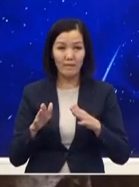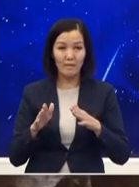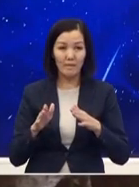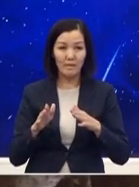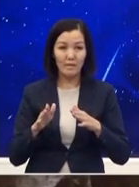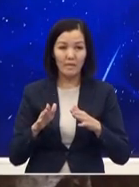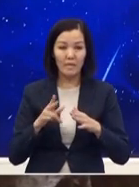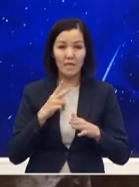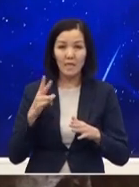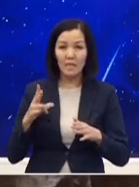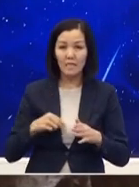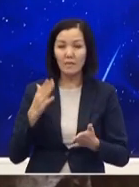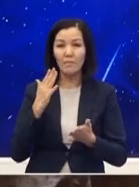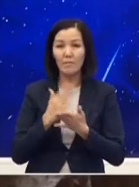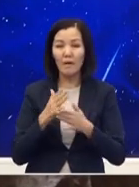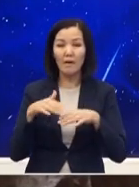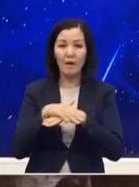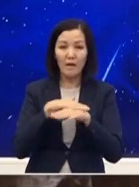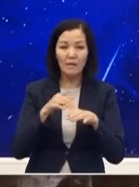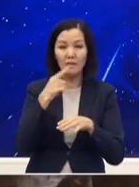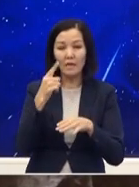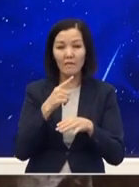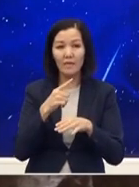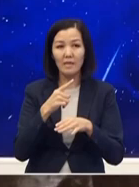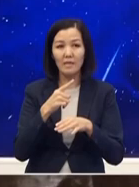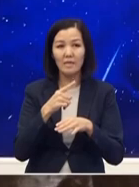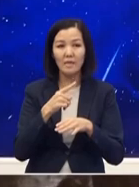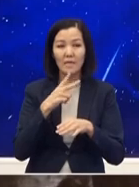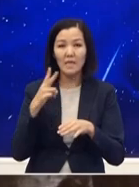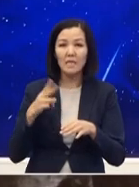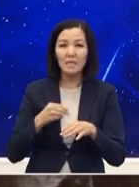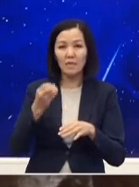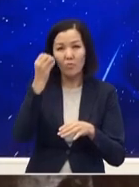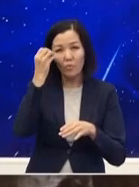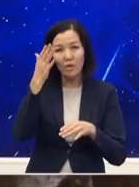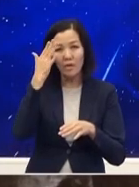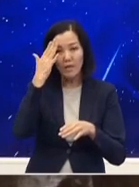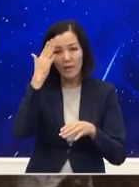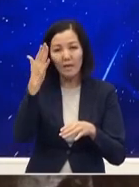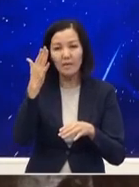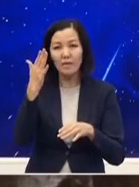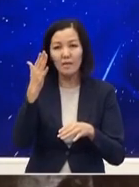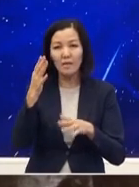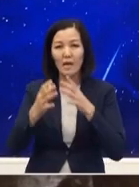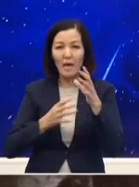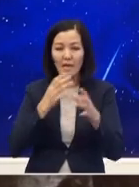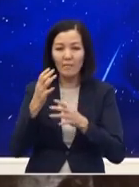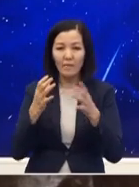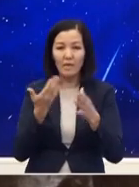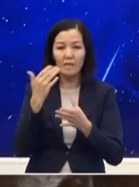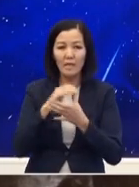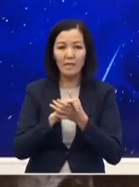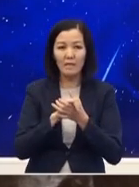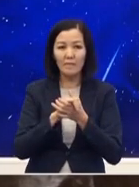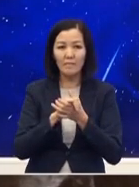Осындай елдерде халықта айтып жатыр, осындай қызды, талантты қызды осындай бүкіл әлемге не